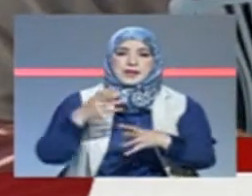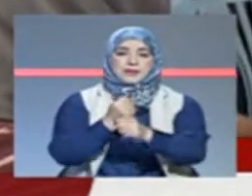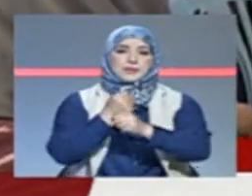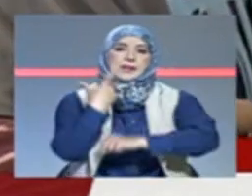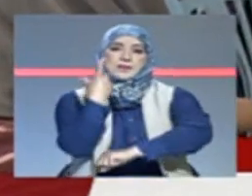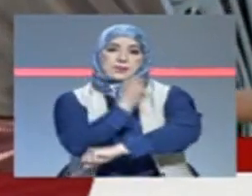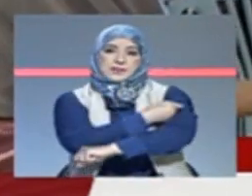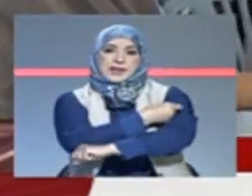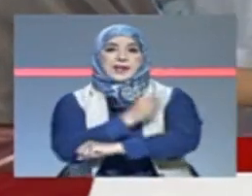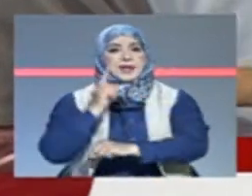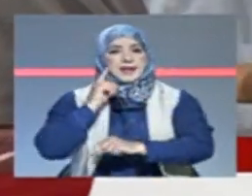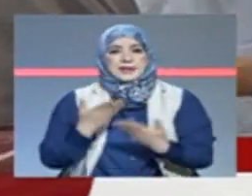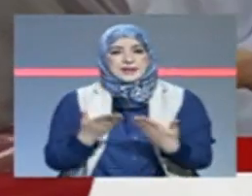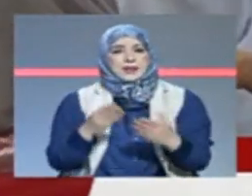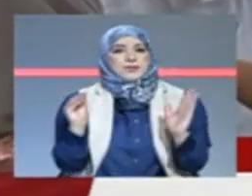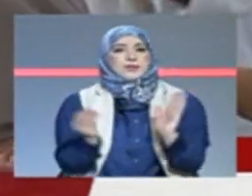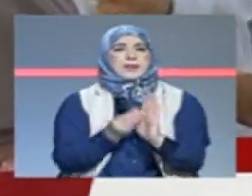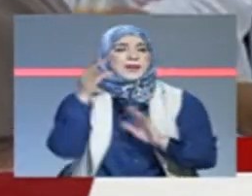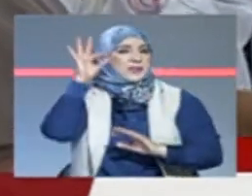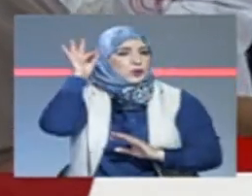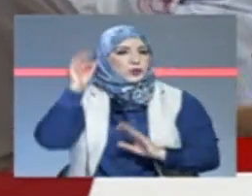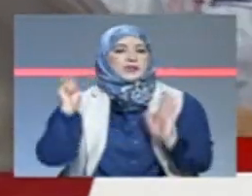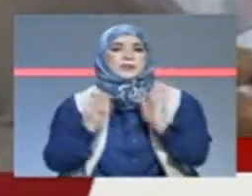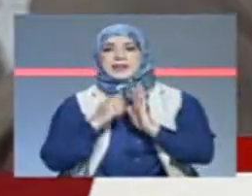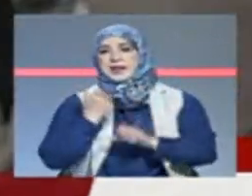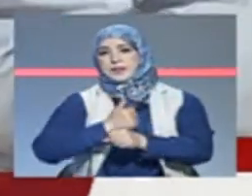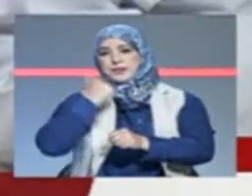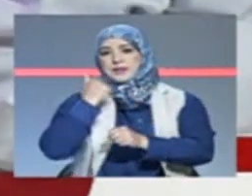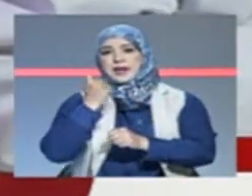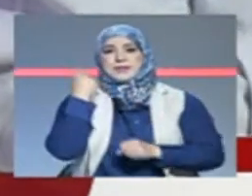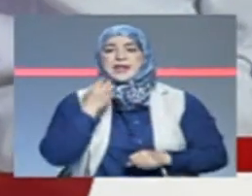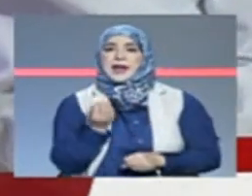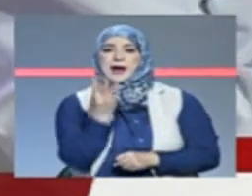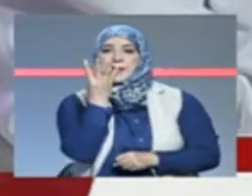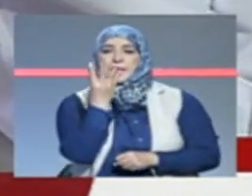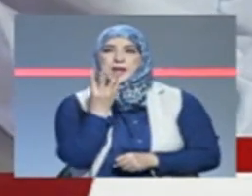تم استعمالها في تونس بتاريخ الأمس إلى